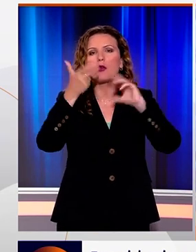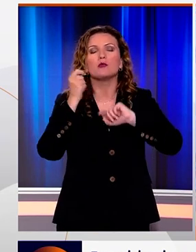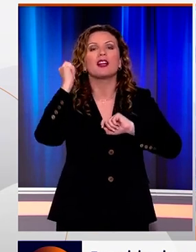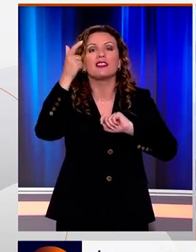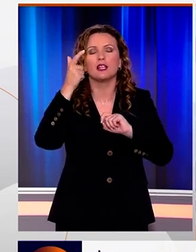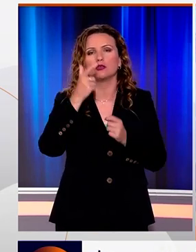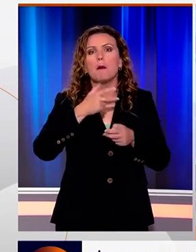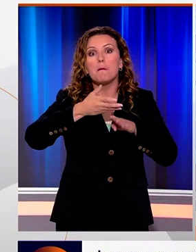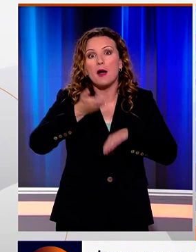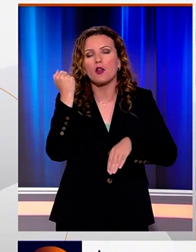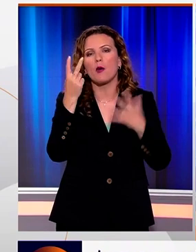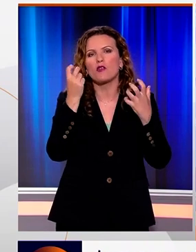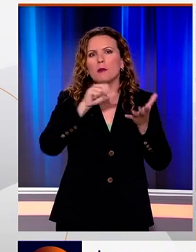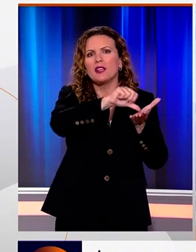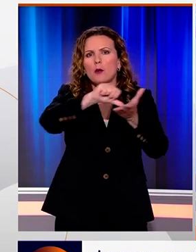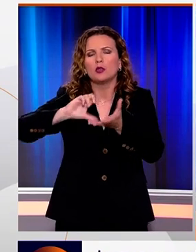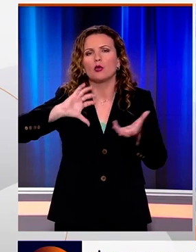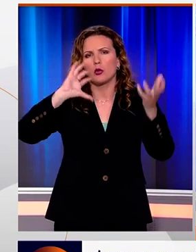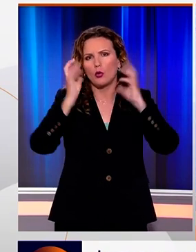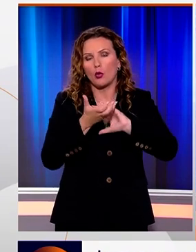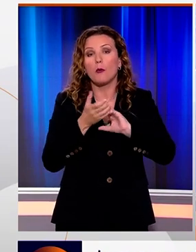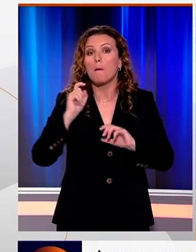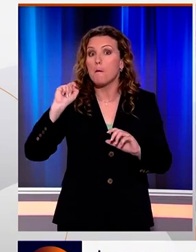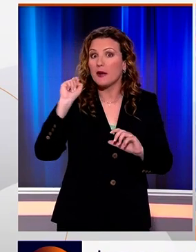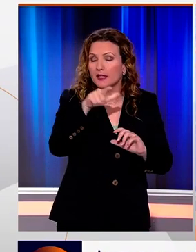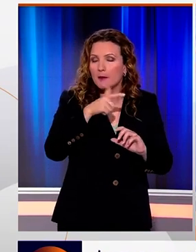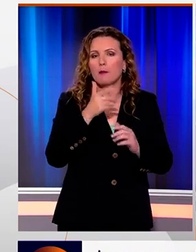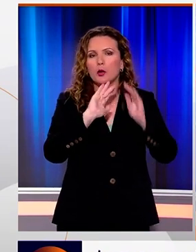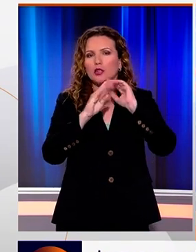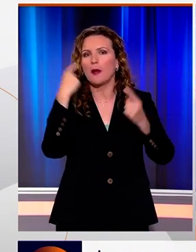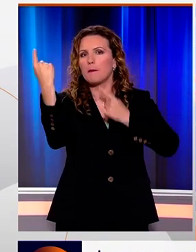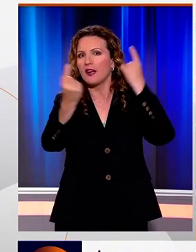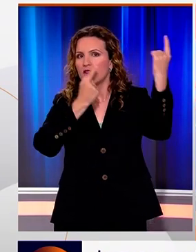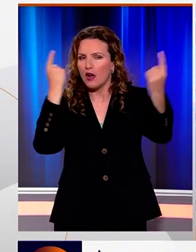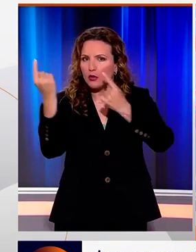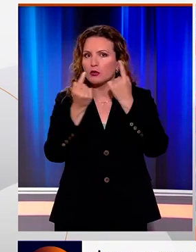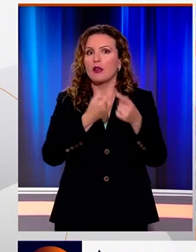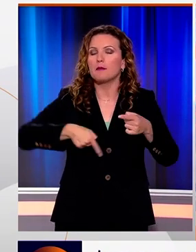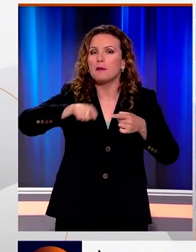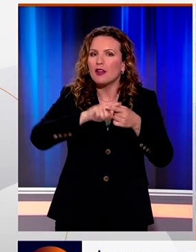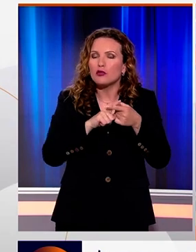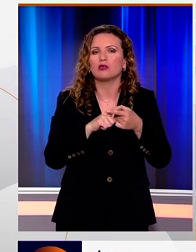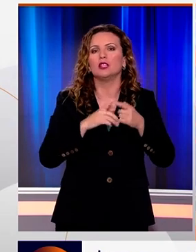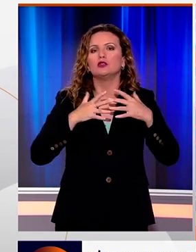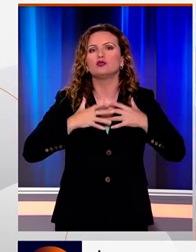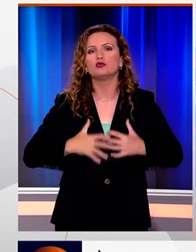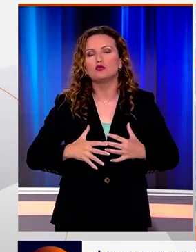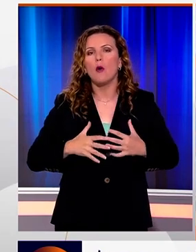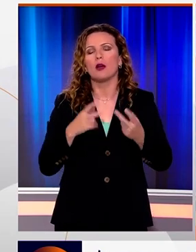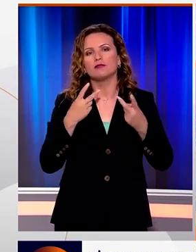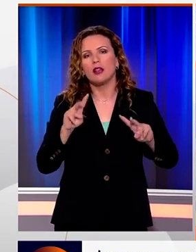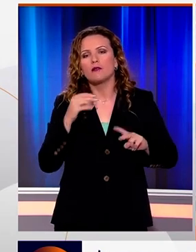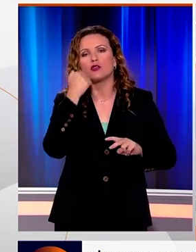εκδήλωση που γίνεται σε περισσότερες από 70 πόλεις. Έστειλαν μήνυμα για την προστασία του περιβάλλοντος, αλλά και την απενεχοποίηση του